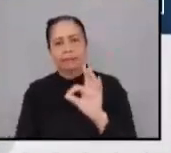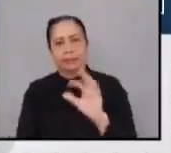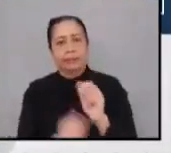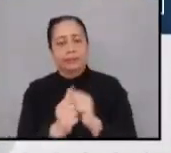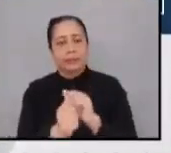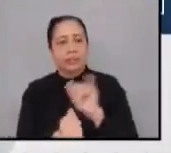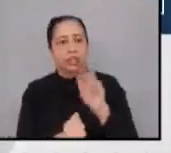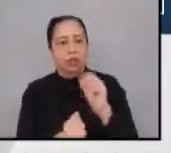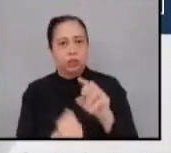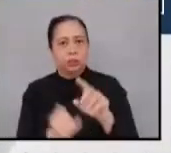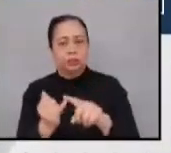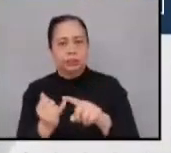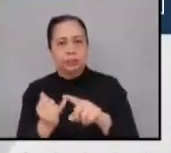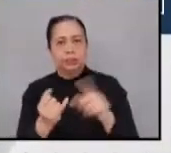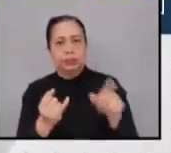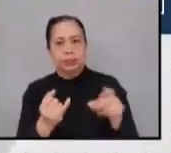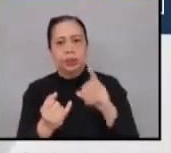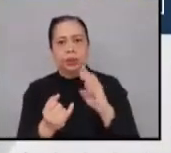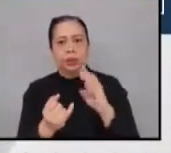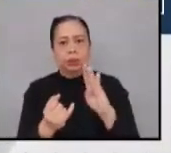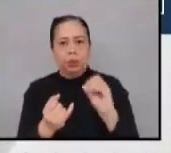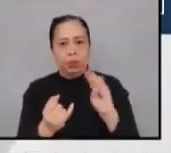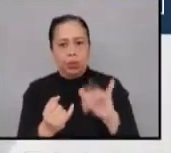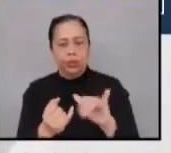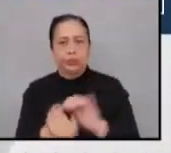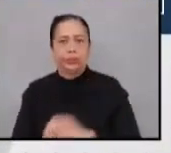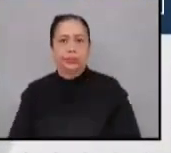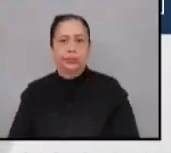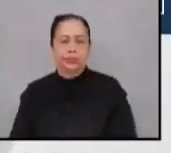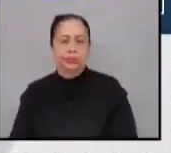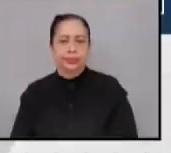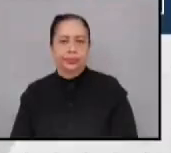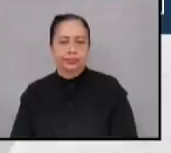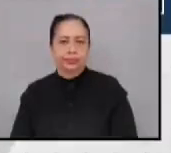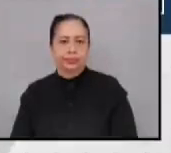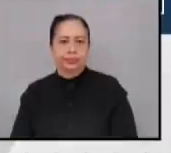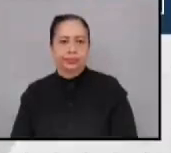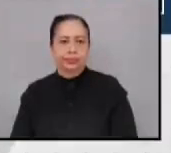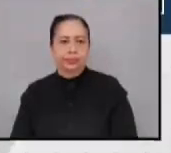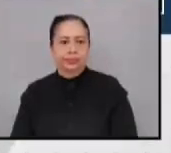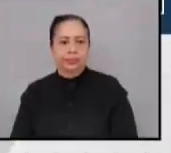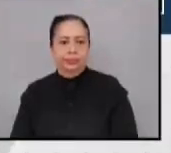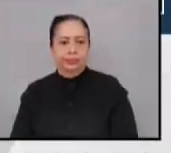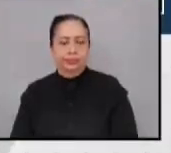at Boboy Garvillo. You know, although sometimes it just does.